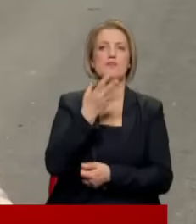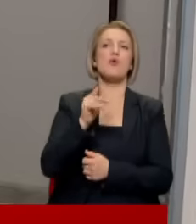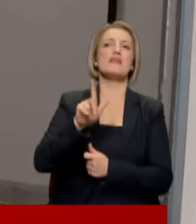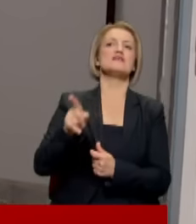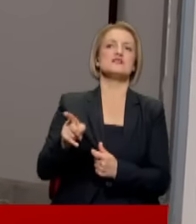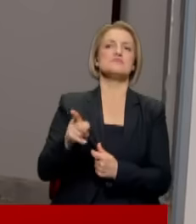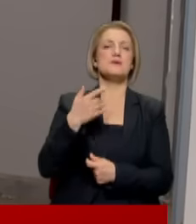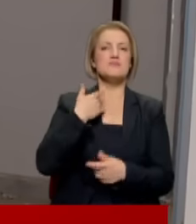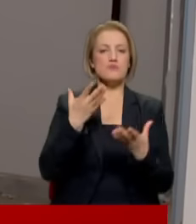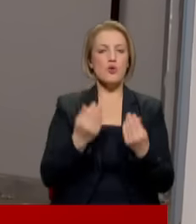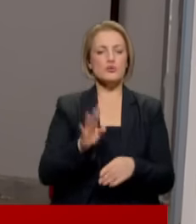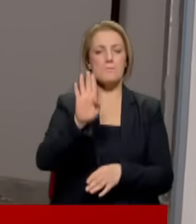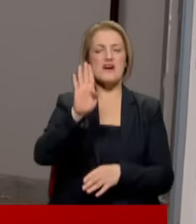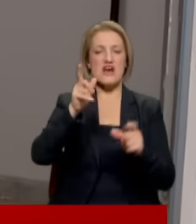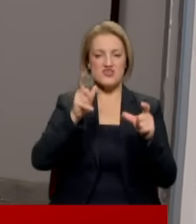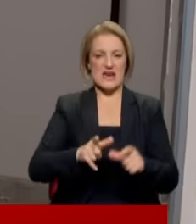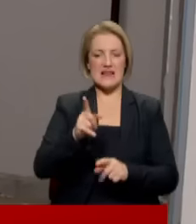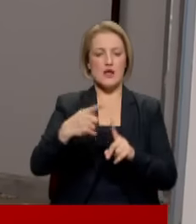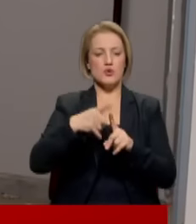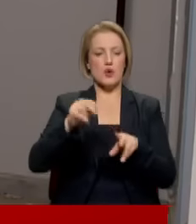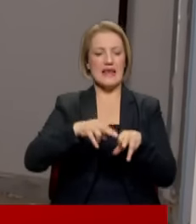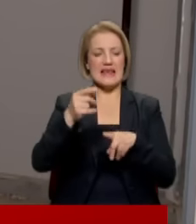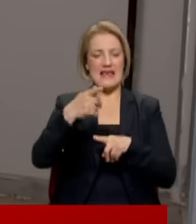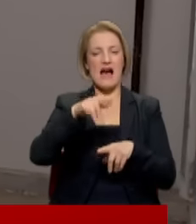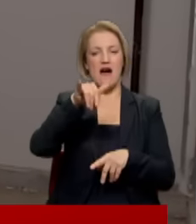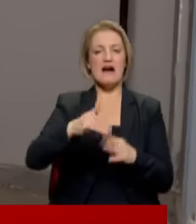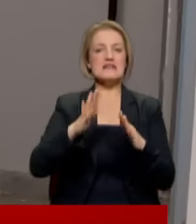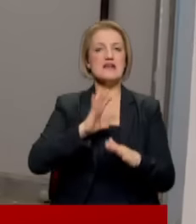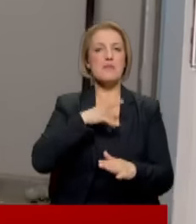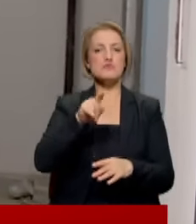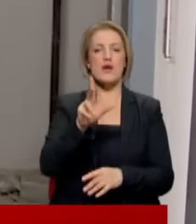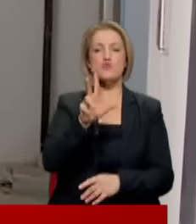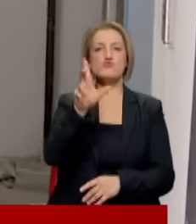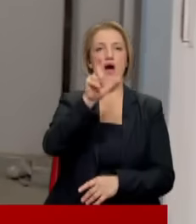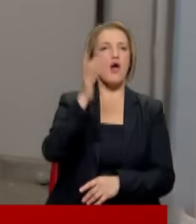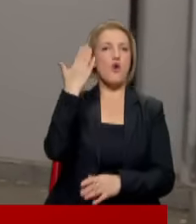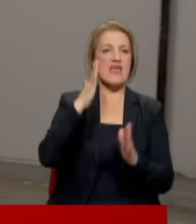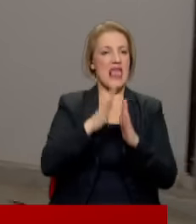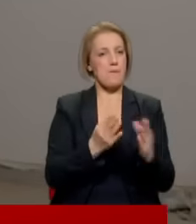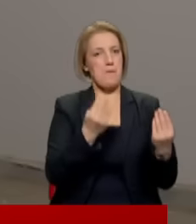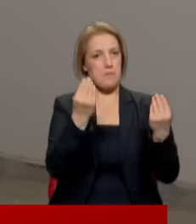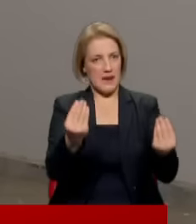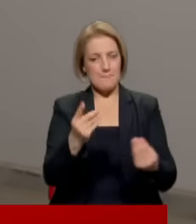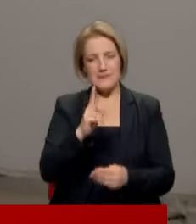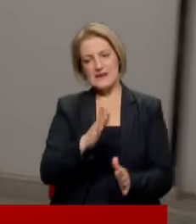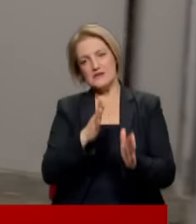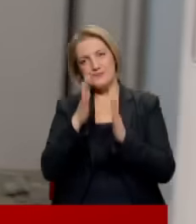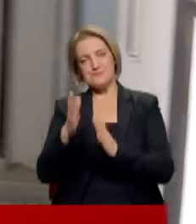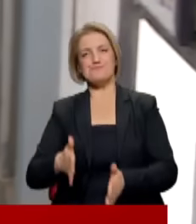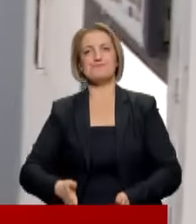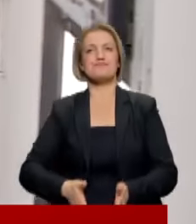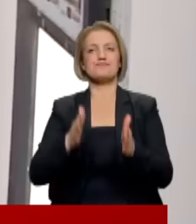lazım artık bulunduğumuz Başakşehir'deki TOKİ konutları hak sahiplerine Bundan 3 ay önce teslim edildi bir yandan